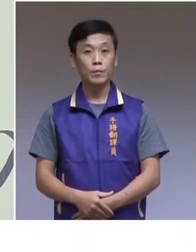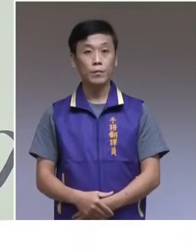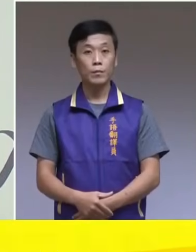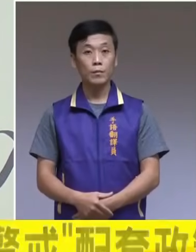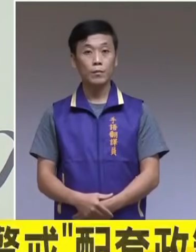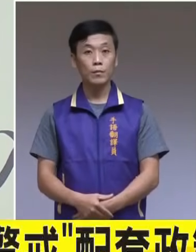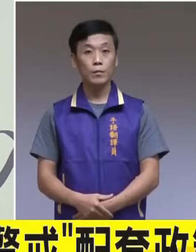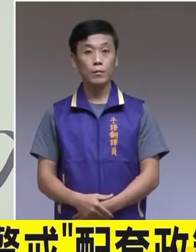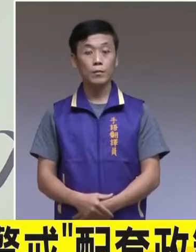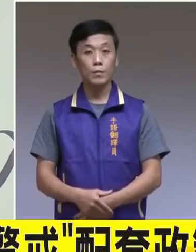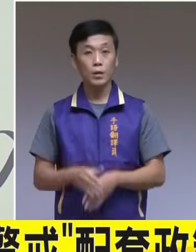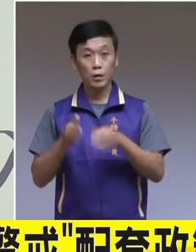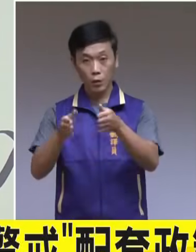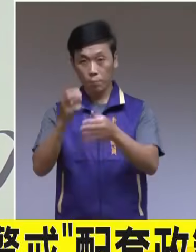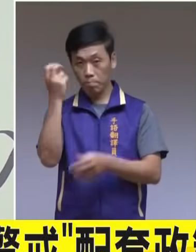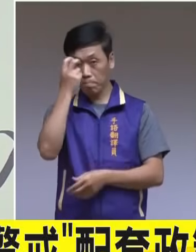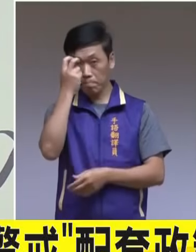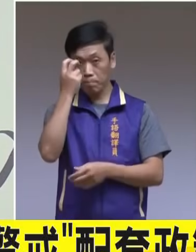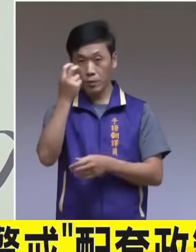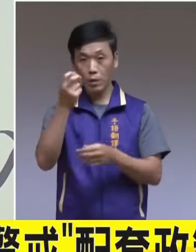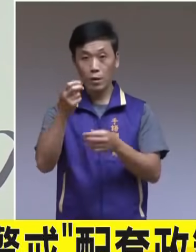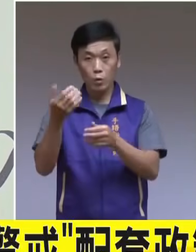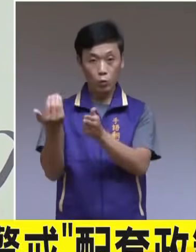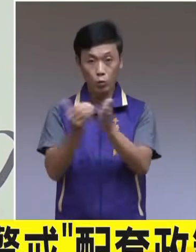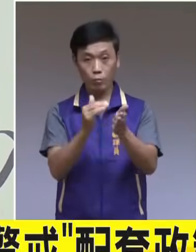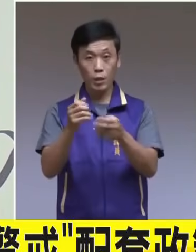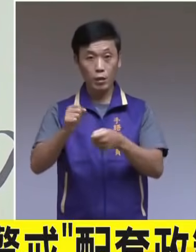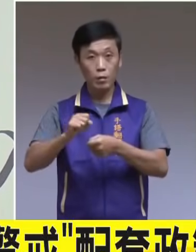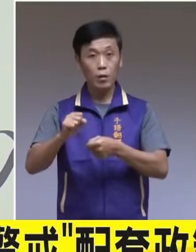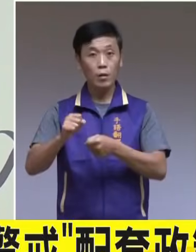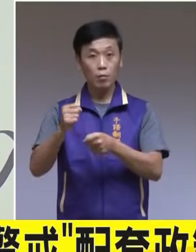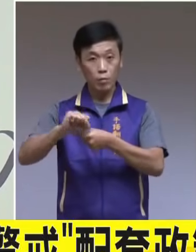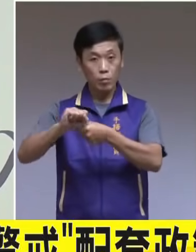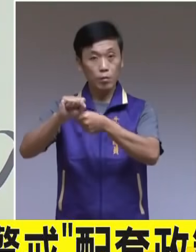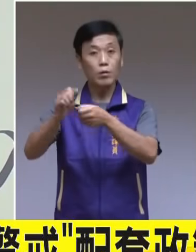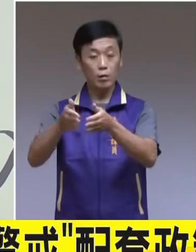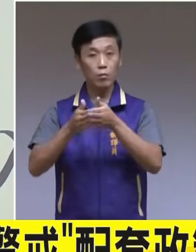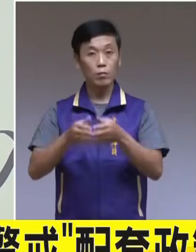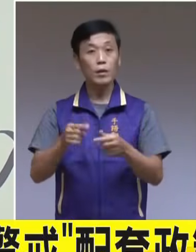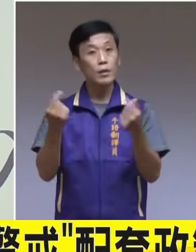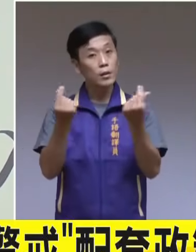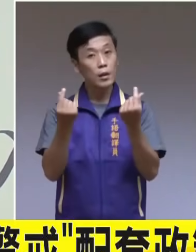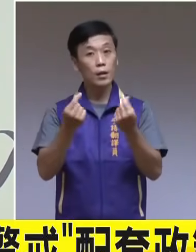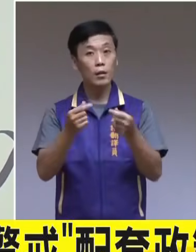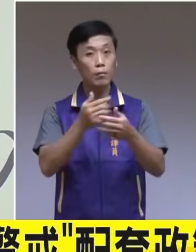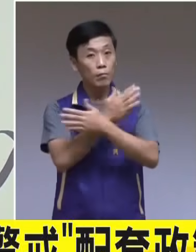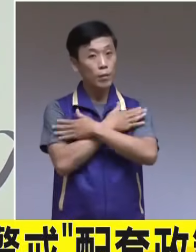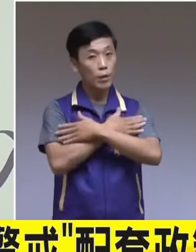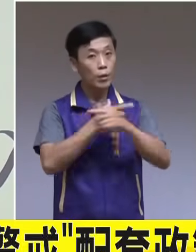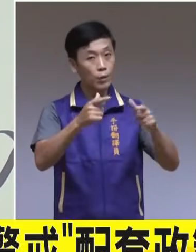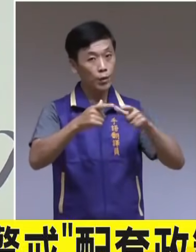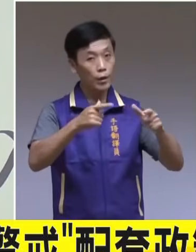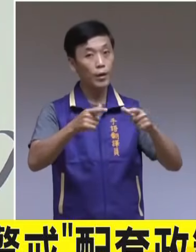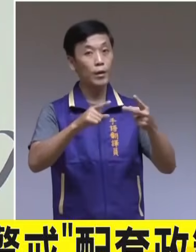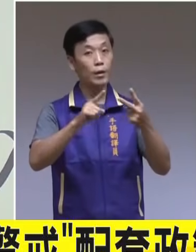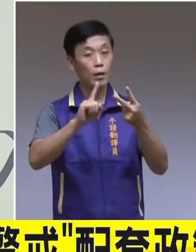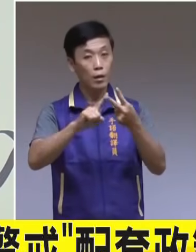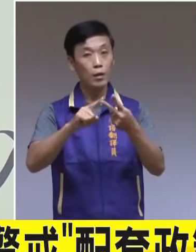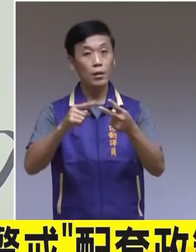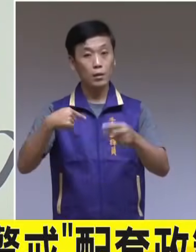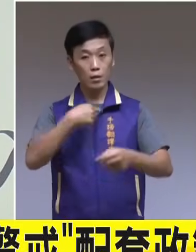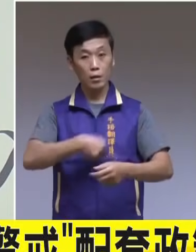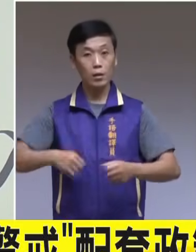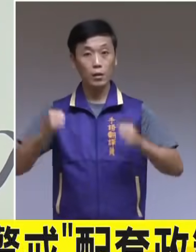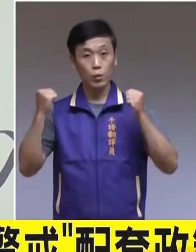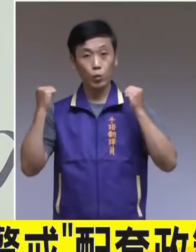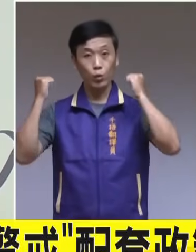我们监测的一个量能啊，譬如说在我们的幼儿园啊，或者是健身房，